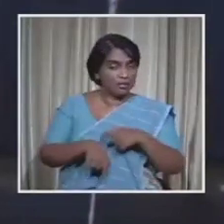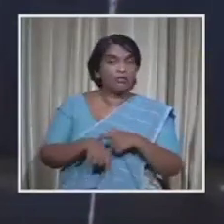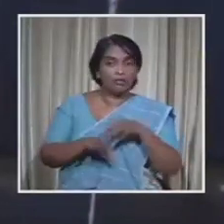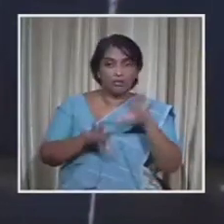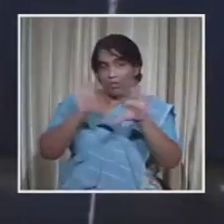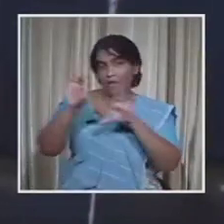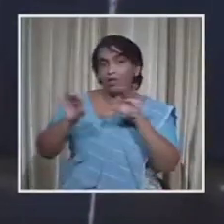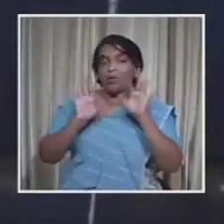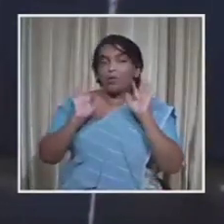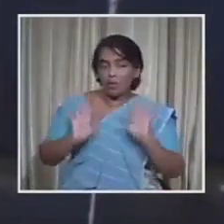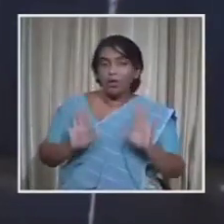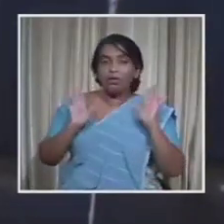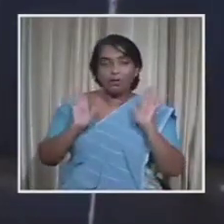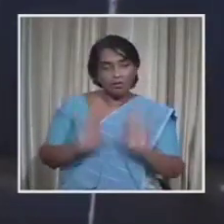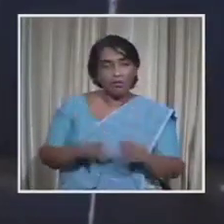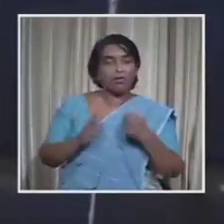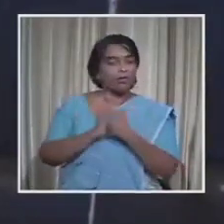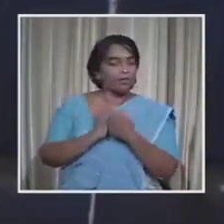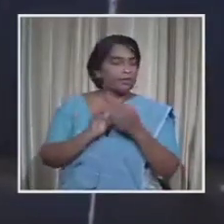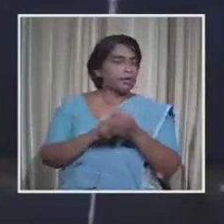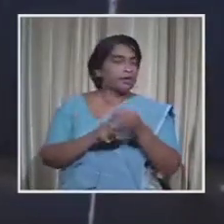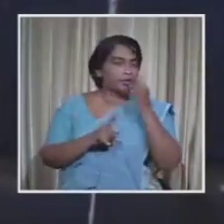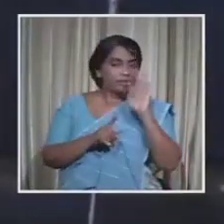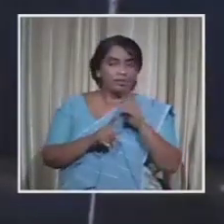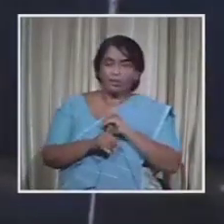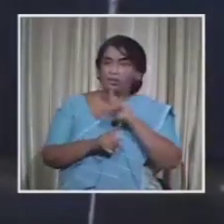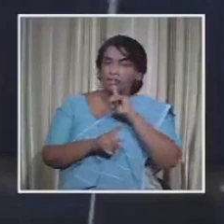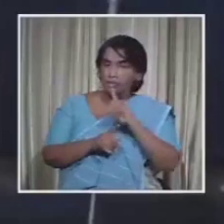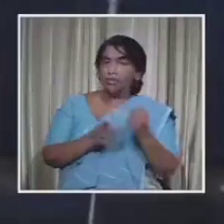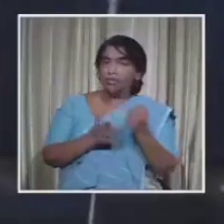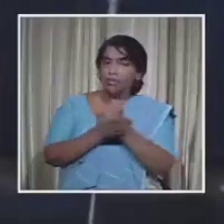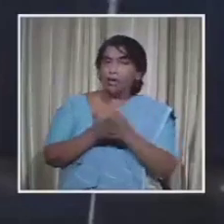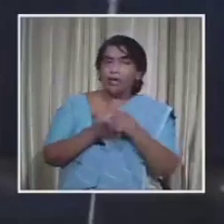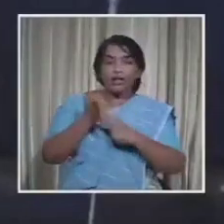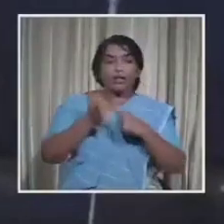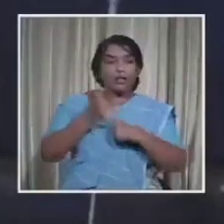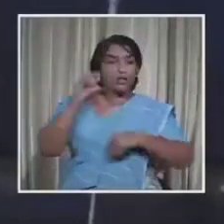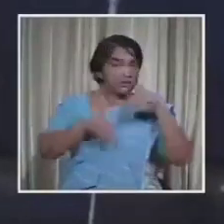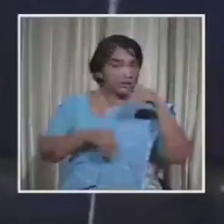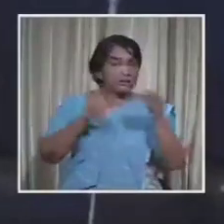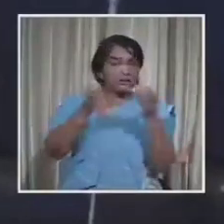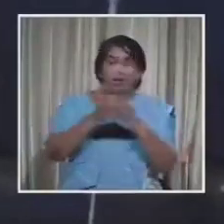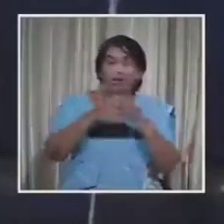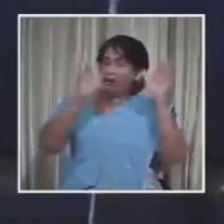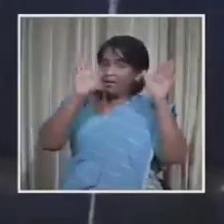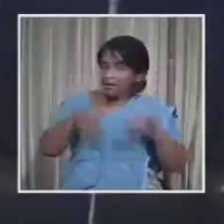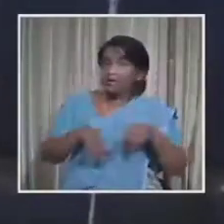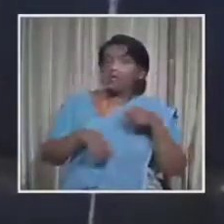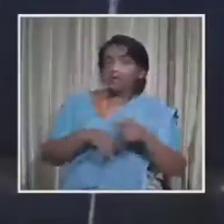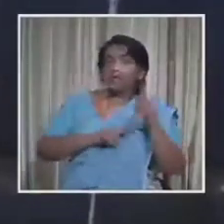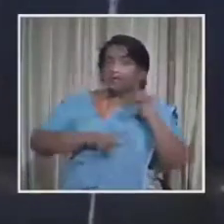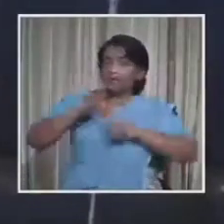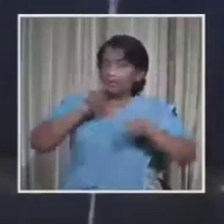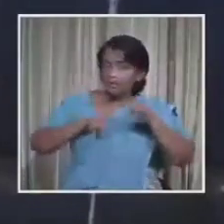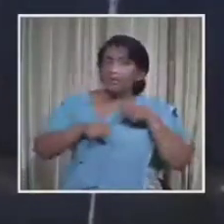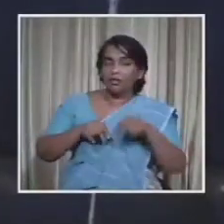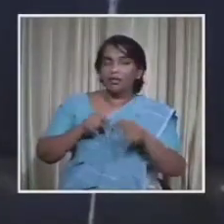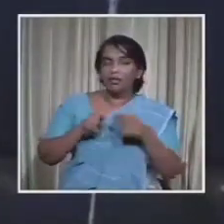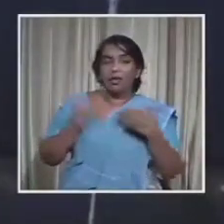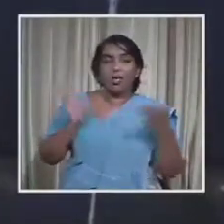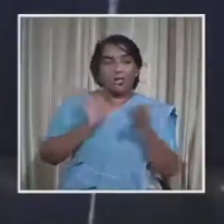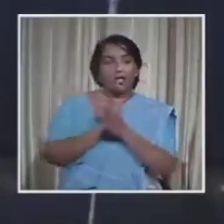தொடர் போராட்டங்கள் முன்னெடுக்கப்பட்டுள்ளன. இவ்வாறான நிலையிலேயே நாமல் ராஜபக்சே தன்னுடைய அமைச்சர் பதவியை ராஜினாமா